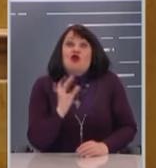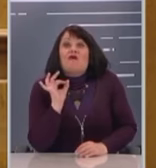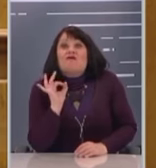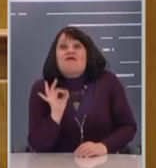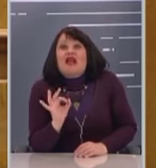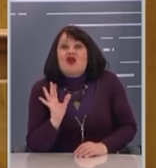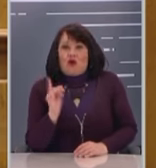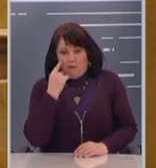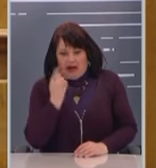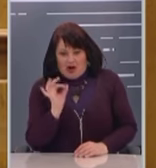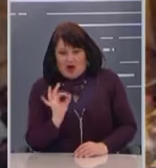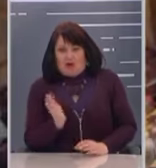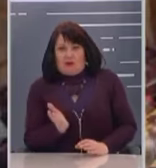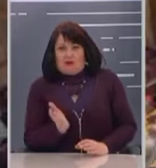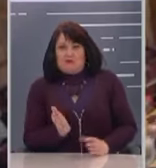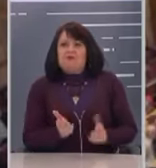οποίο μάλιστα